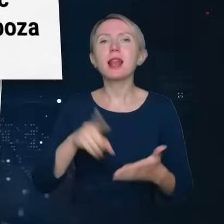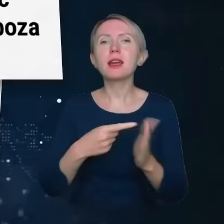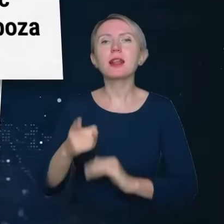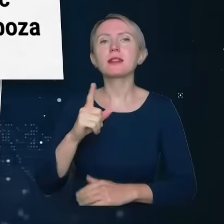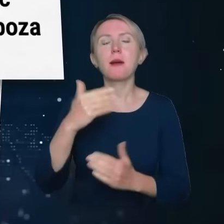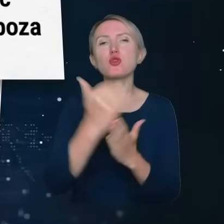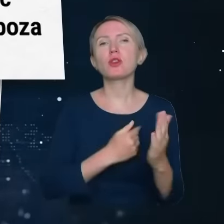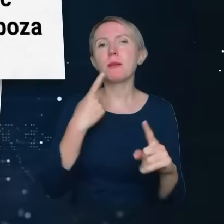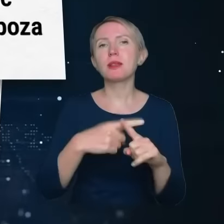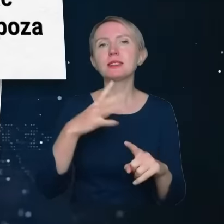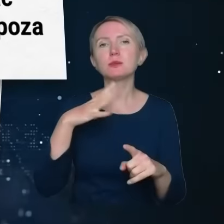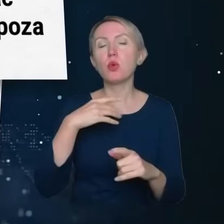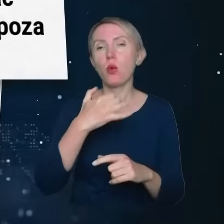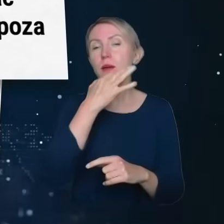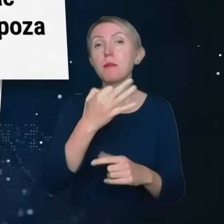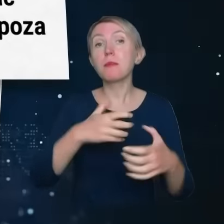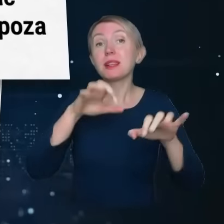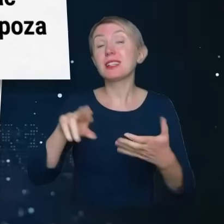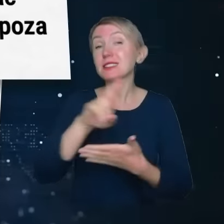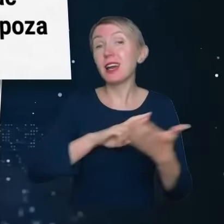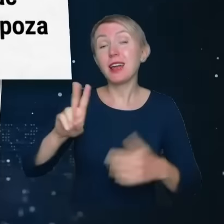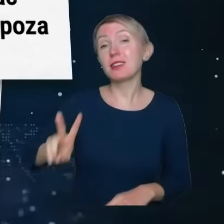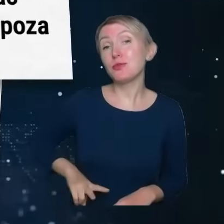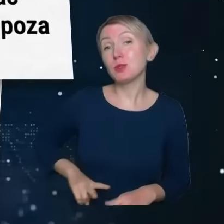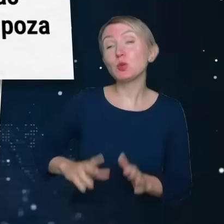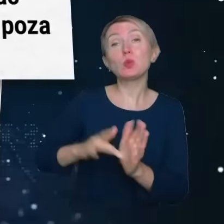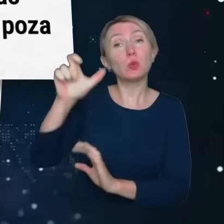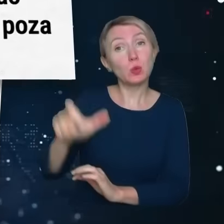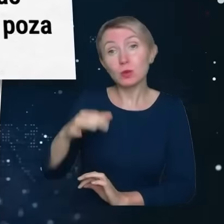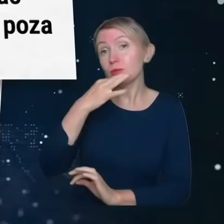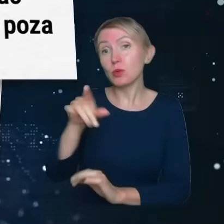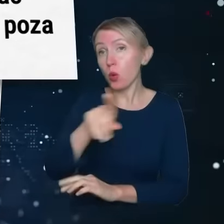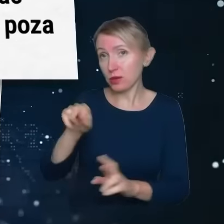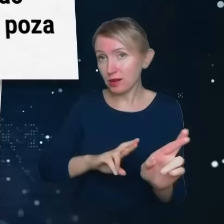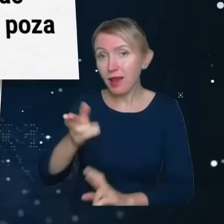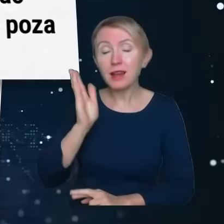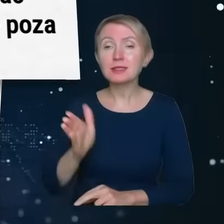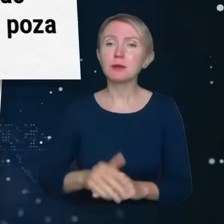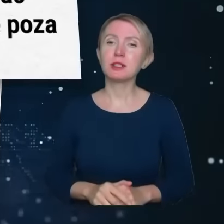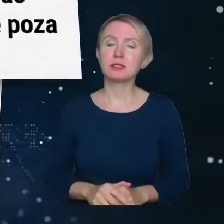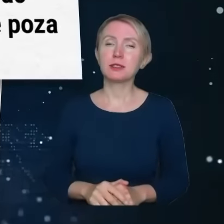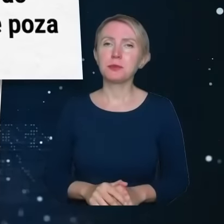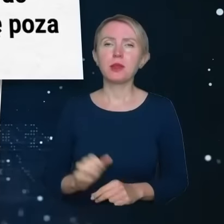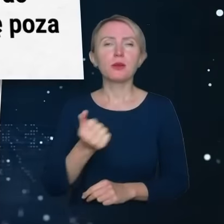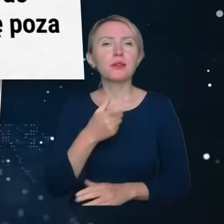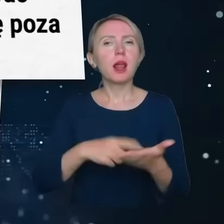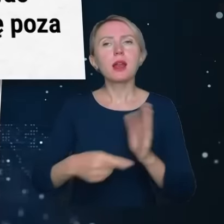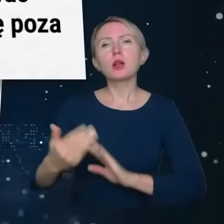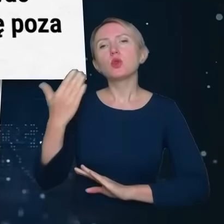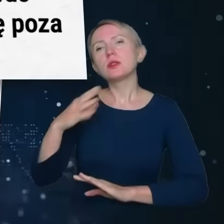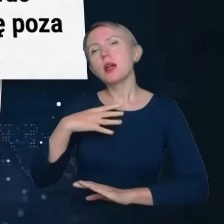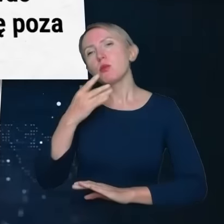X pytałem się prezesa Rady Ministrów, Donalda Tuska, czy on zareaguje, bo przecież wielokrotnie ostatnio mówił,